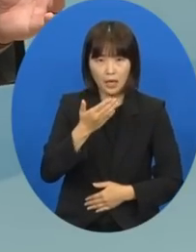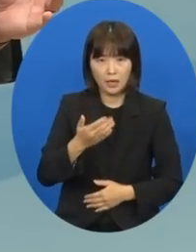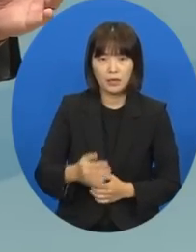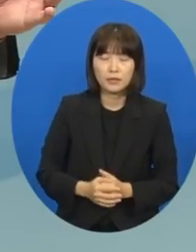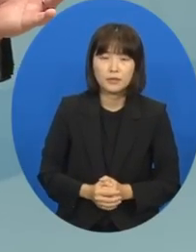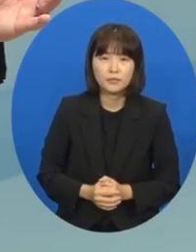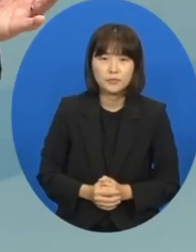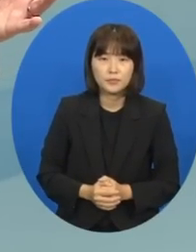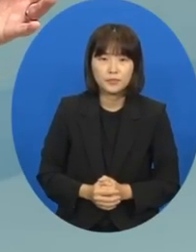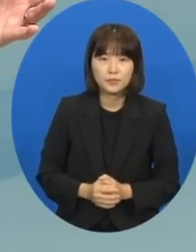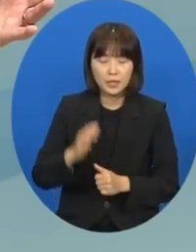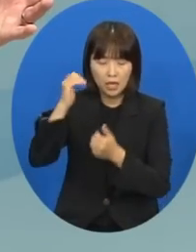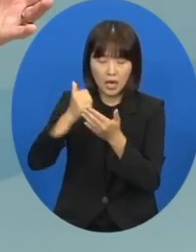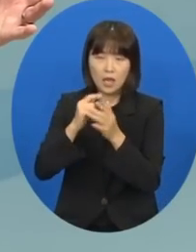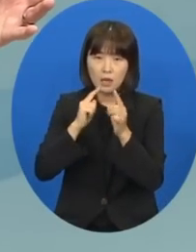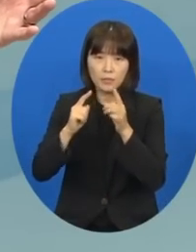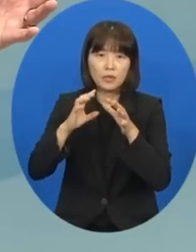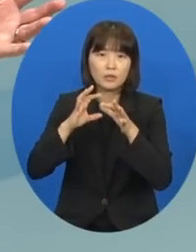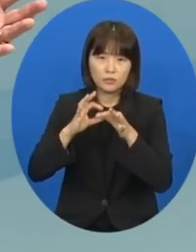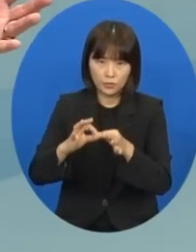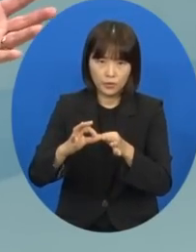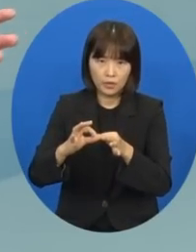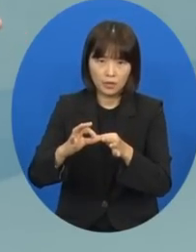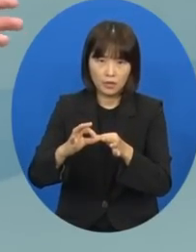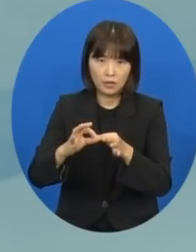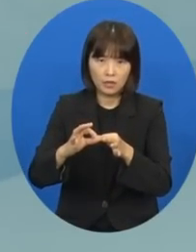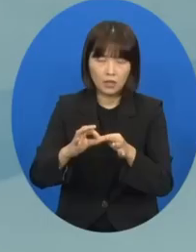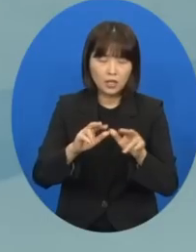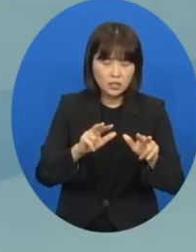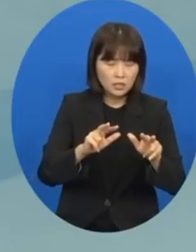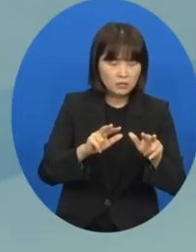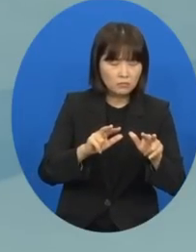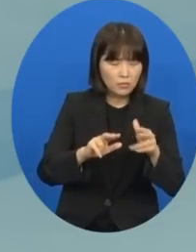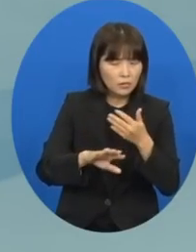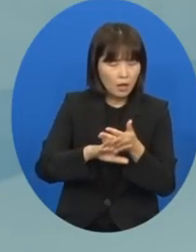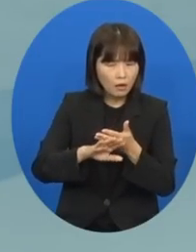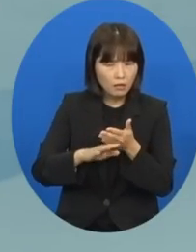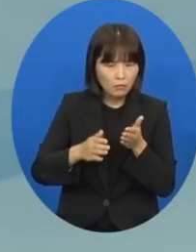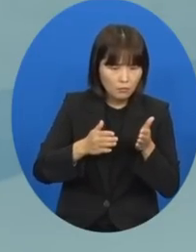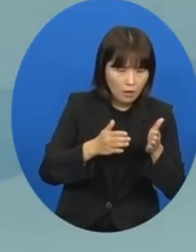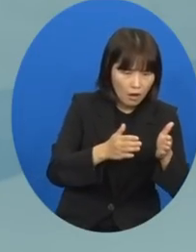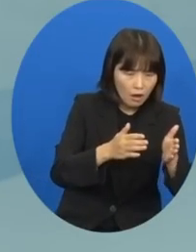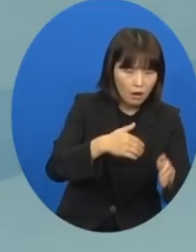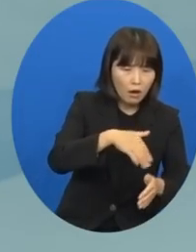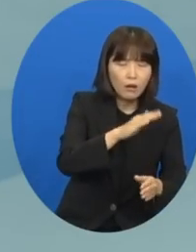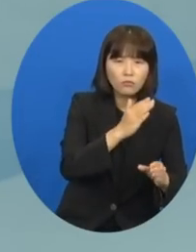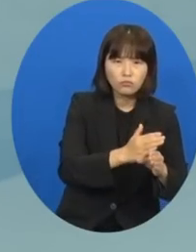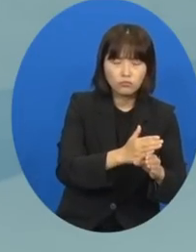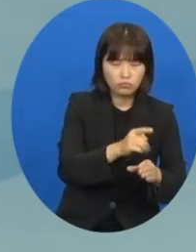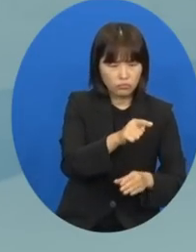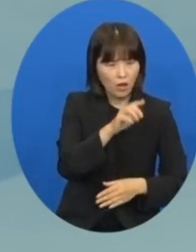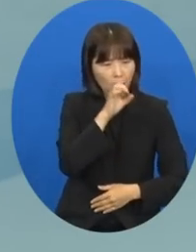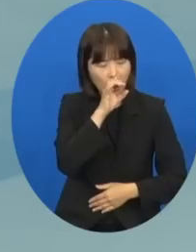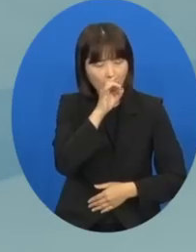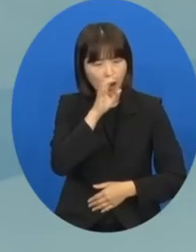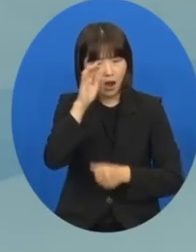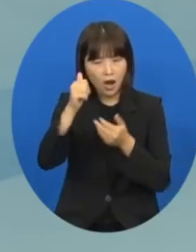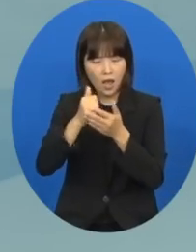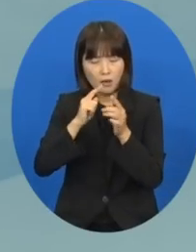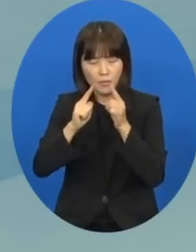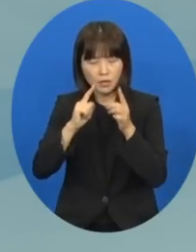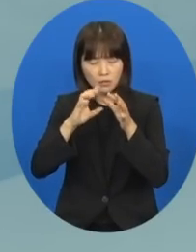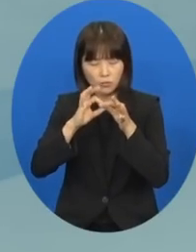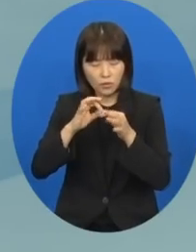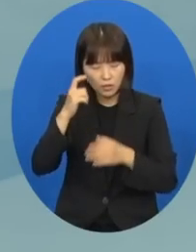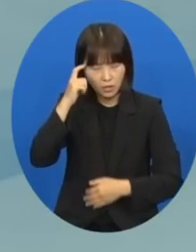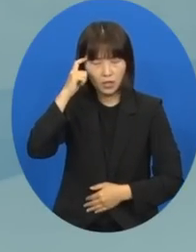말씀을 통해서 야, 너 지금 너 다른 방향으로 가고 있잖아, 너 그렇게 가면 안 되잖아, 말씀을 통해서 깨닫게 하는 거예요. 여러분